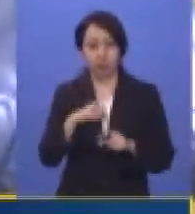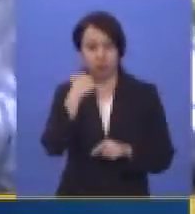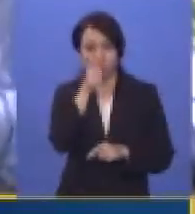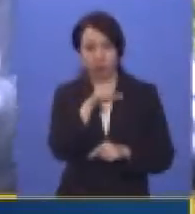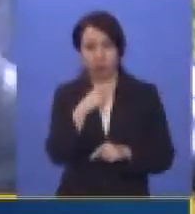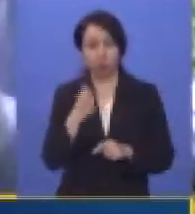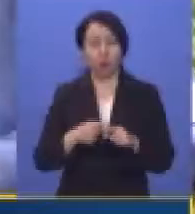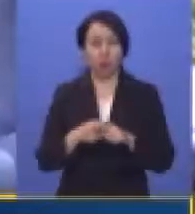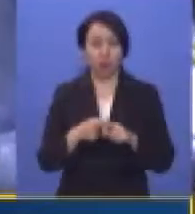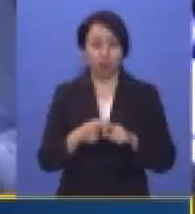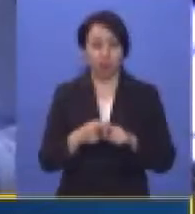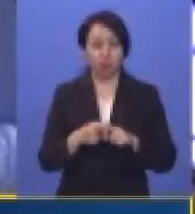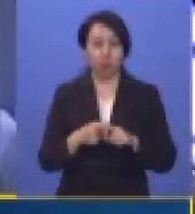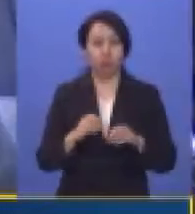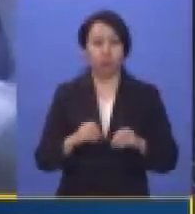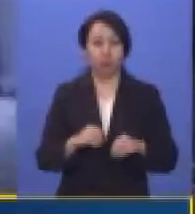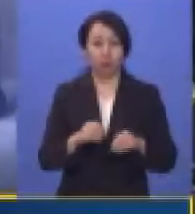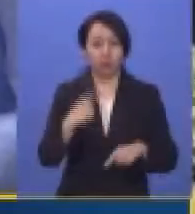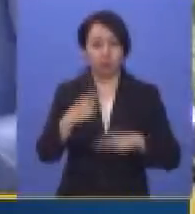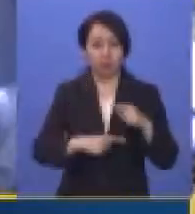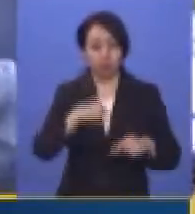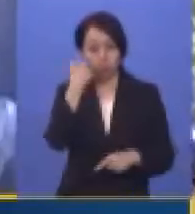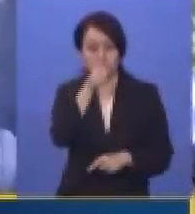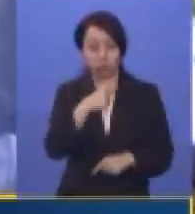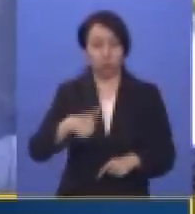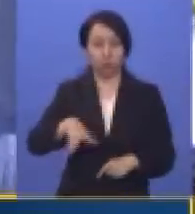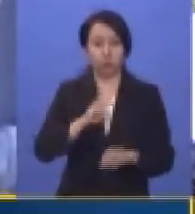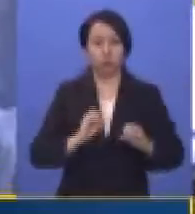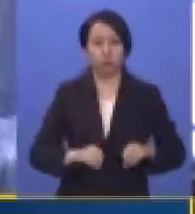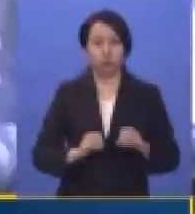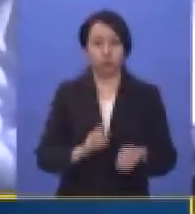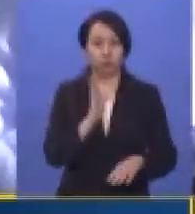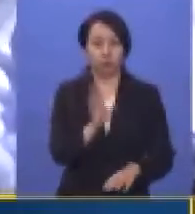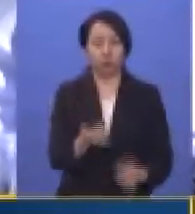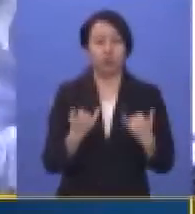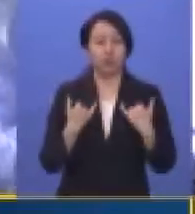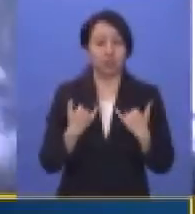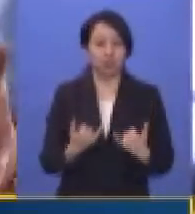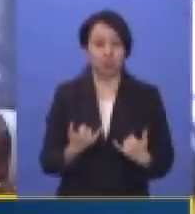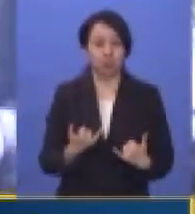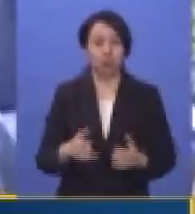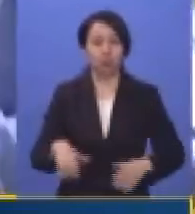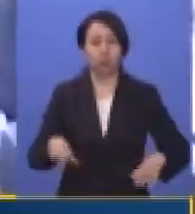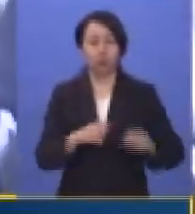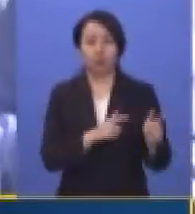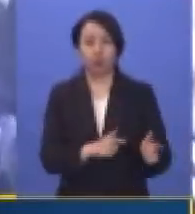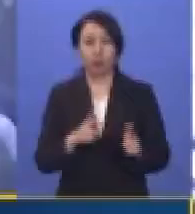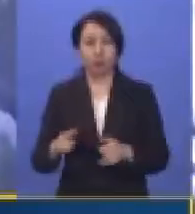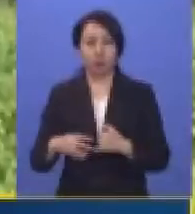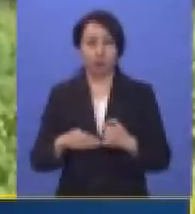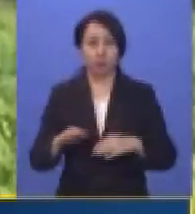соның жартысына ғана дақыл ектік. Келер жылы барлығына отырғызамыз. Қазір тыңайтқыштарды сеуіп жерді дайындап